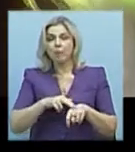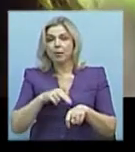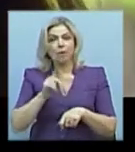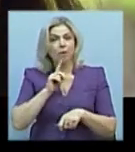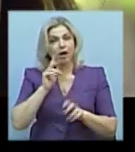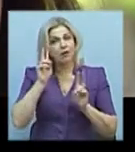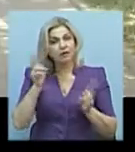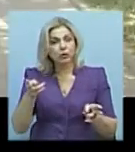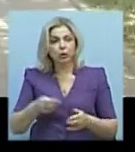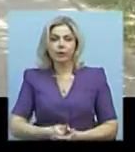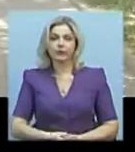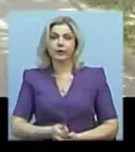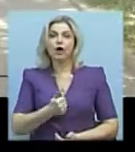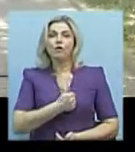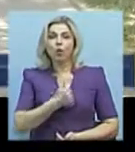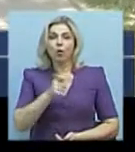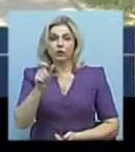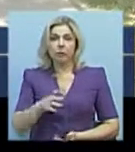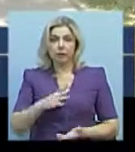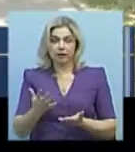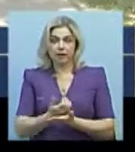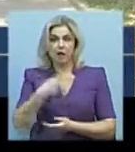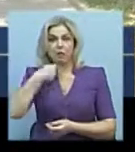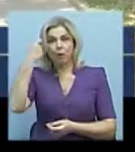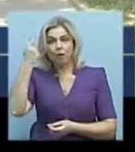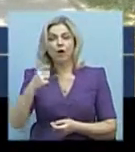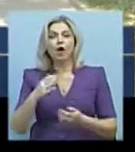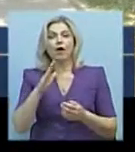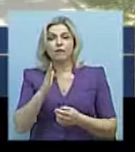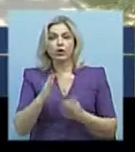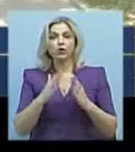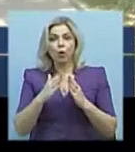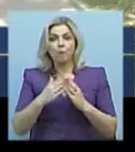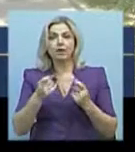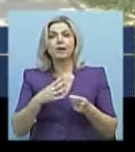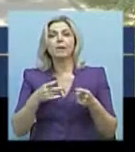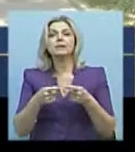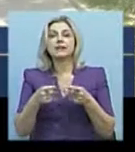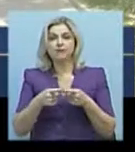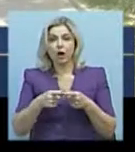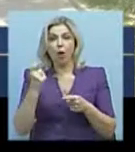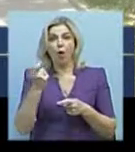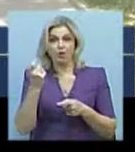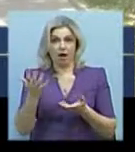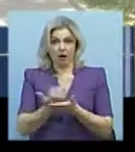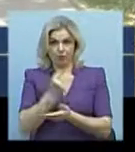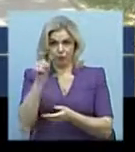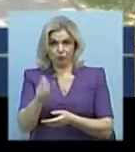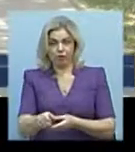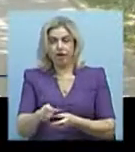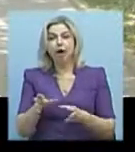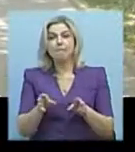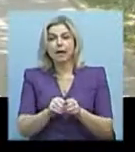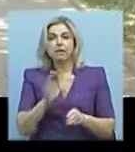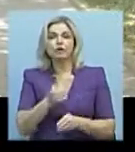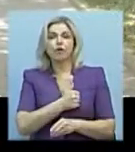невідомі. Військовий був знайдений повішеним домовласницею будинку, в якому він знімав кімнату з іншими військовими.